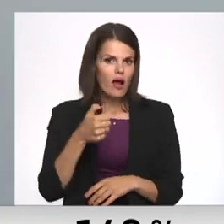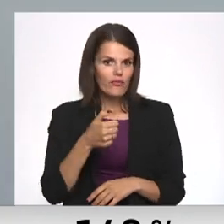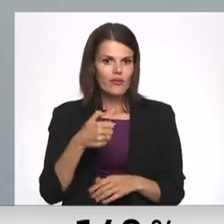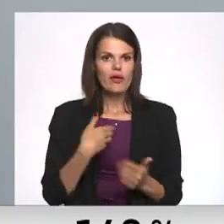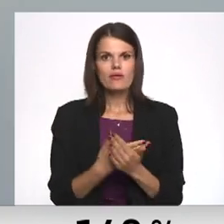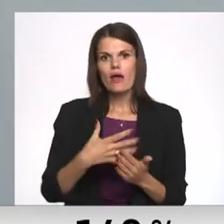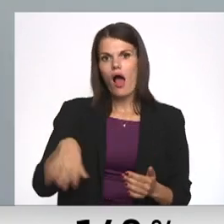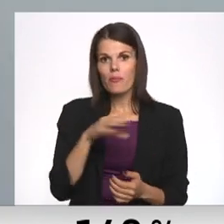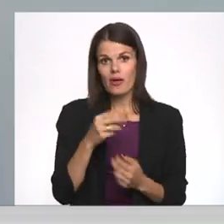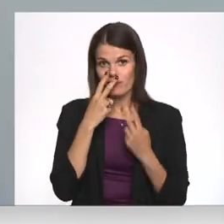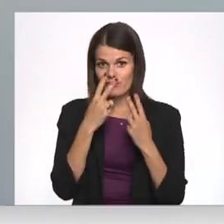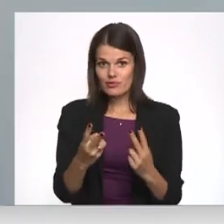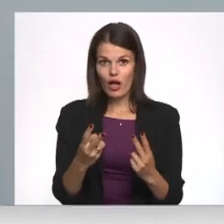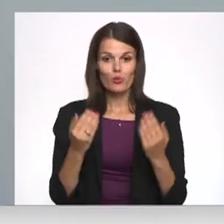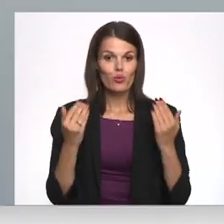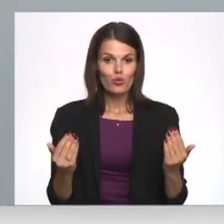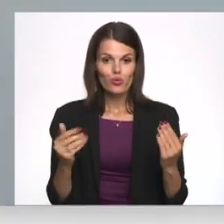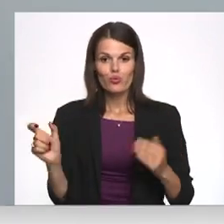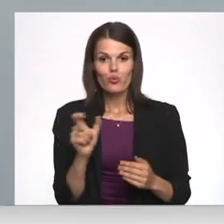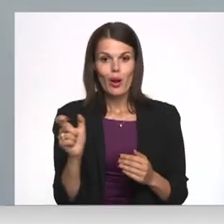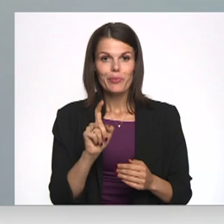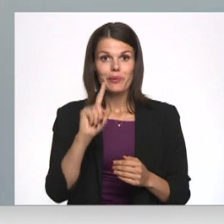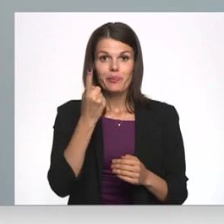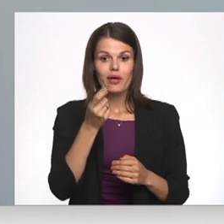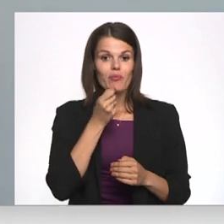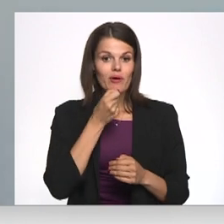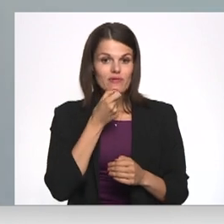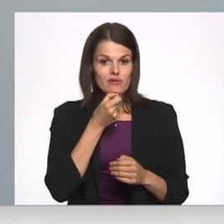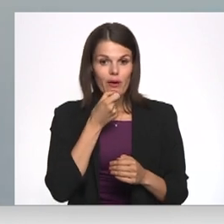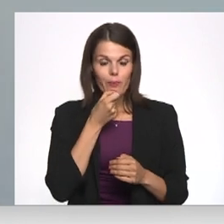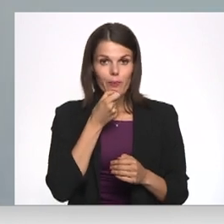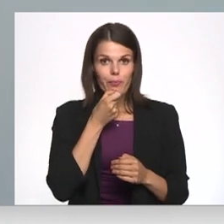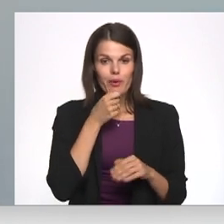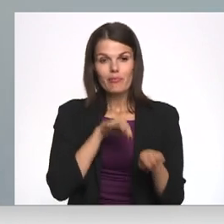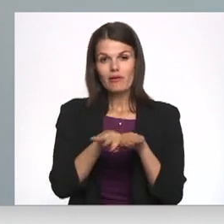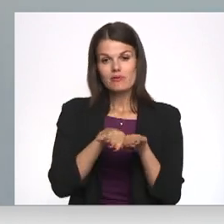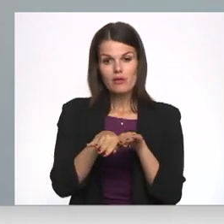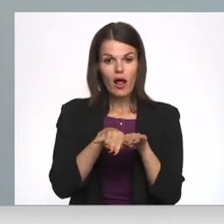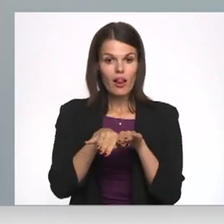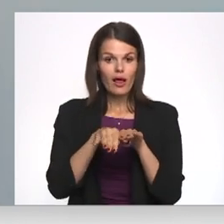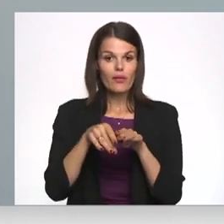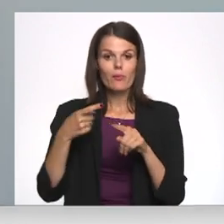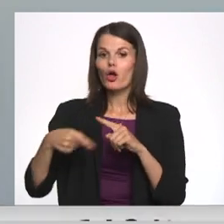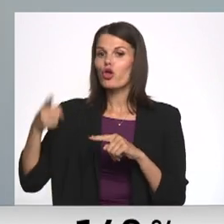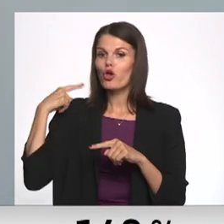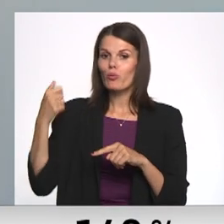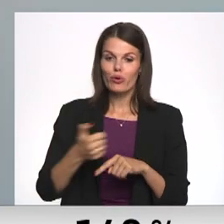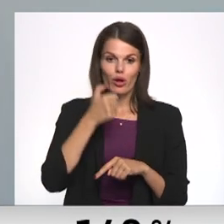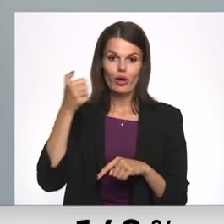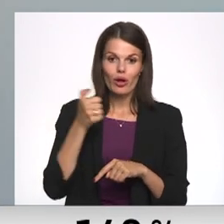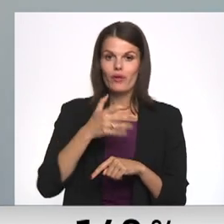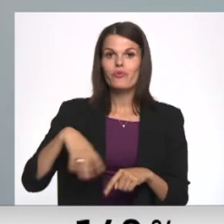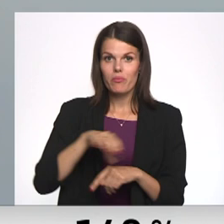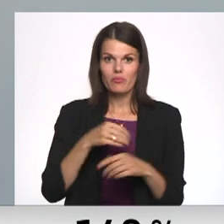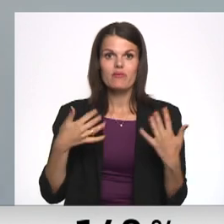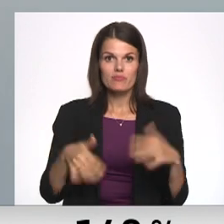mēs skatāmies šobrīd uz 1. Septembri, salīdzinamies ar iepriekšējo gadu, mēs jau redzam